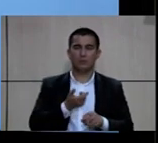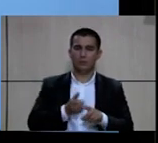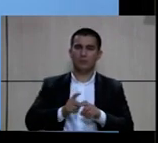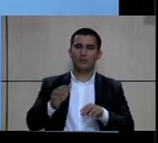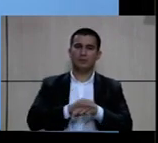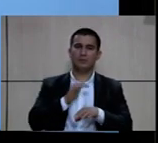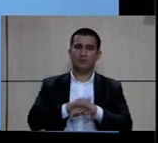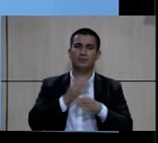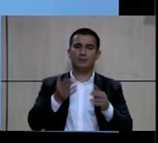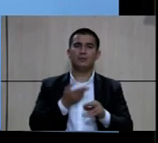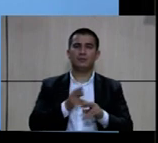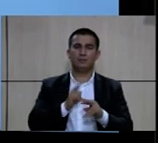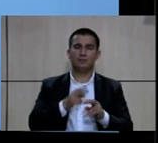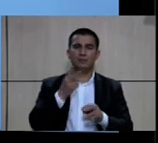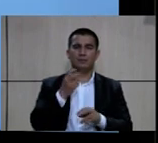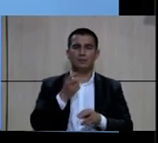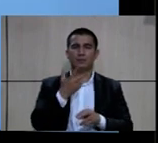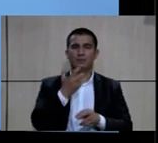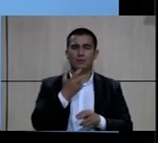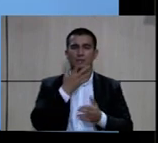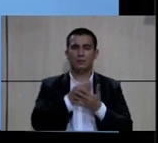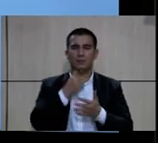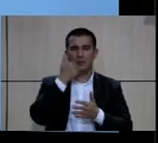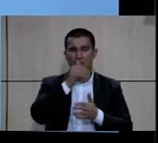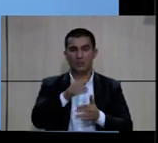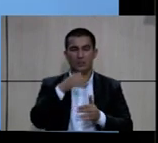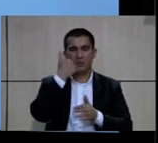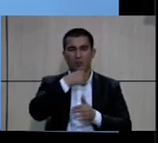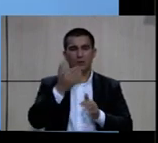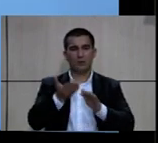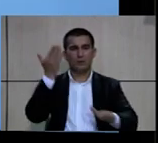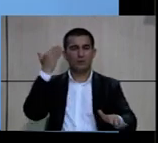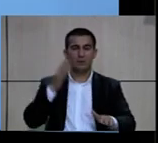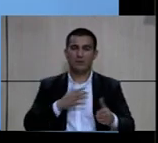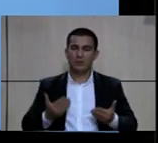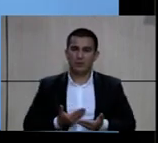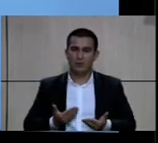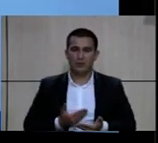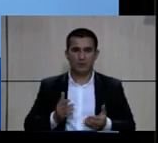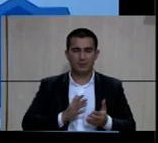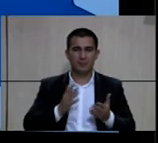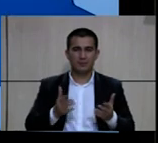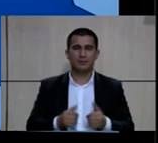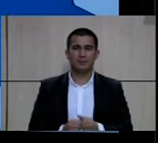Barakalla. Bundan 200-300 ming yil ilgari yashagan.